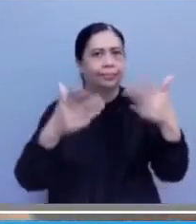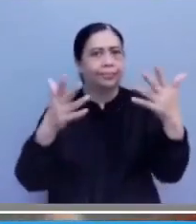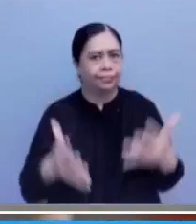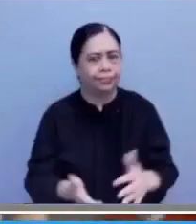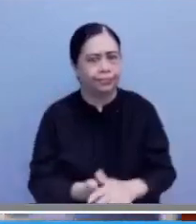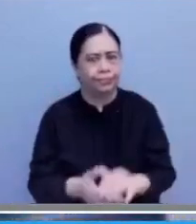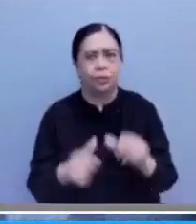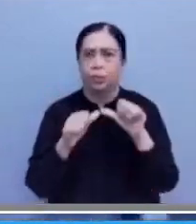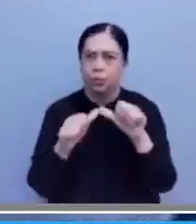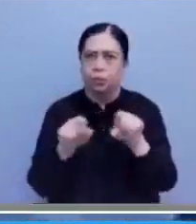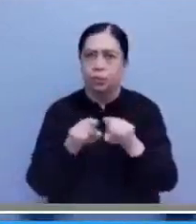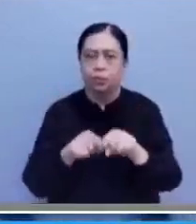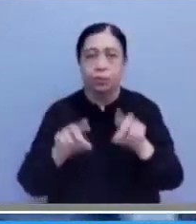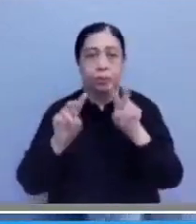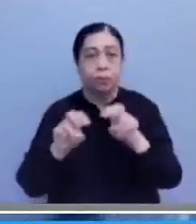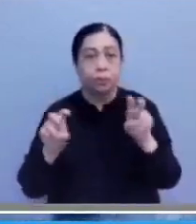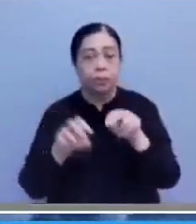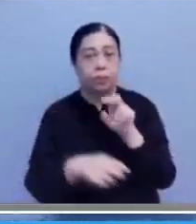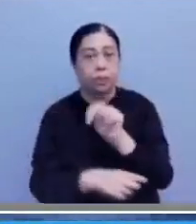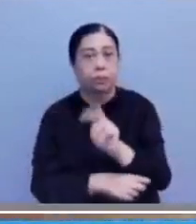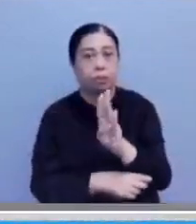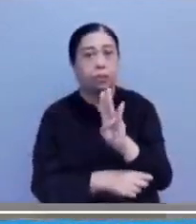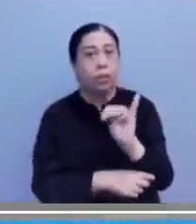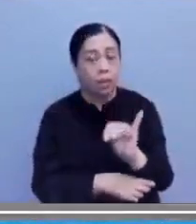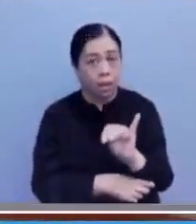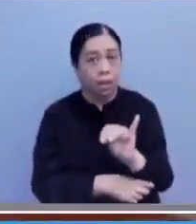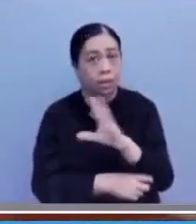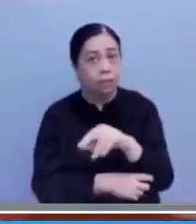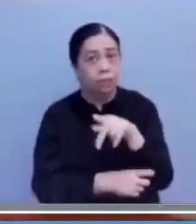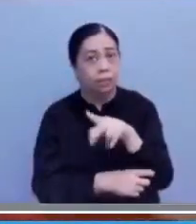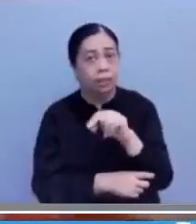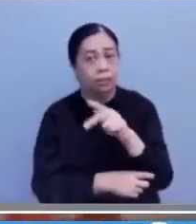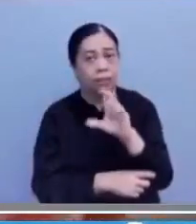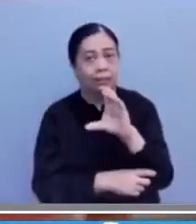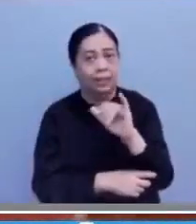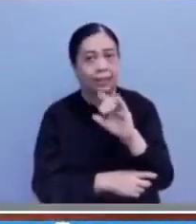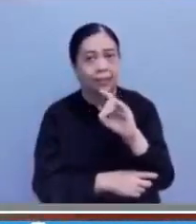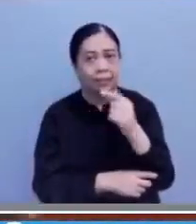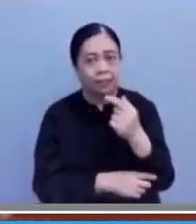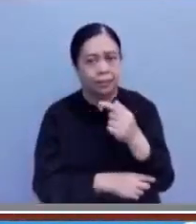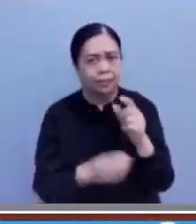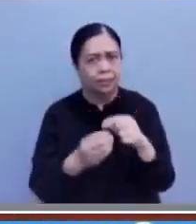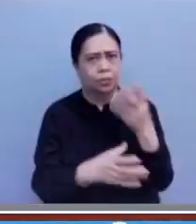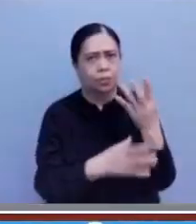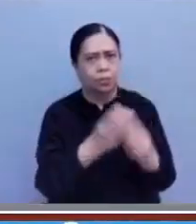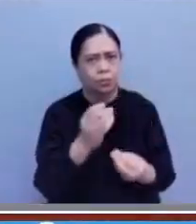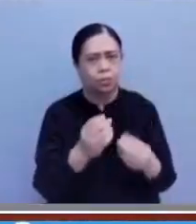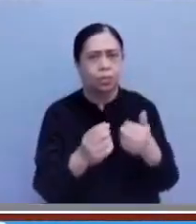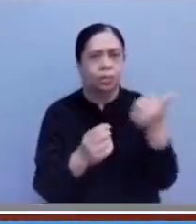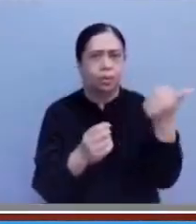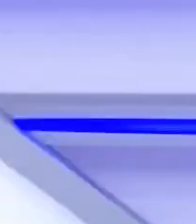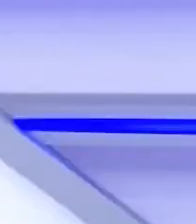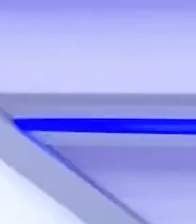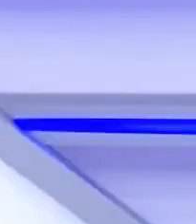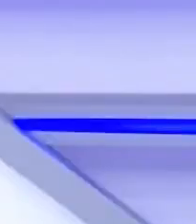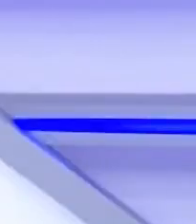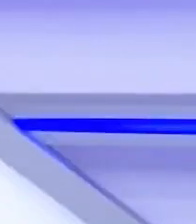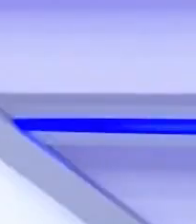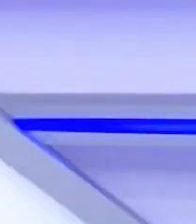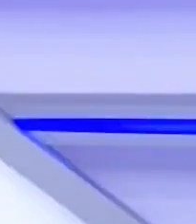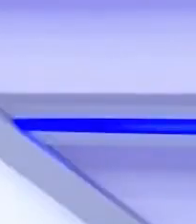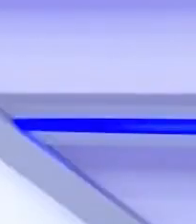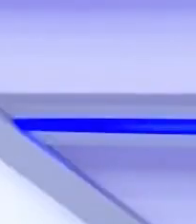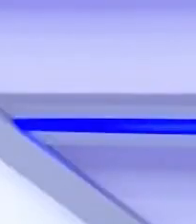po ang imbestigasyon ng National Bureau of Investigation at PNP-CIDG sa pagkawala ng mga sabungero. Balita